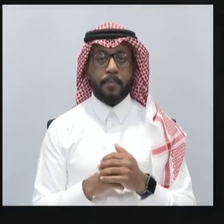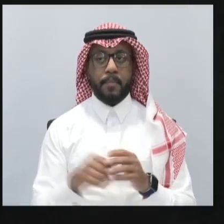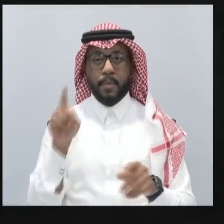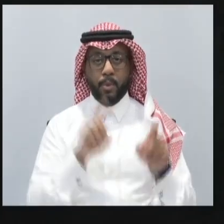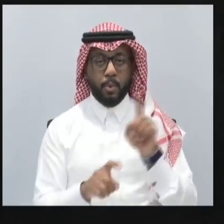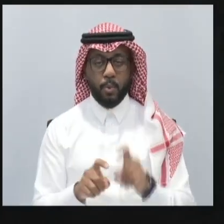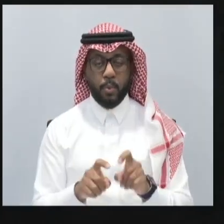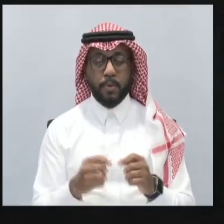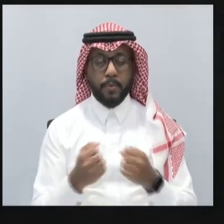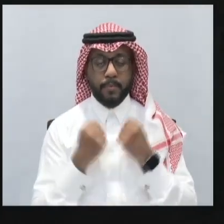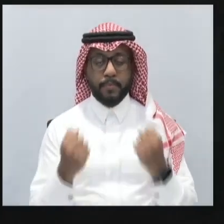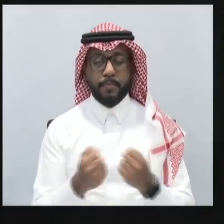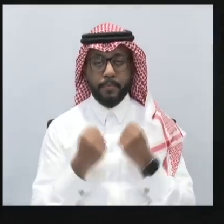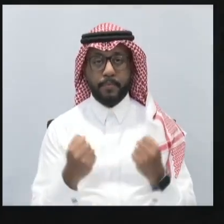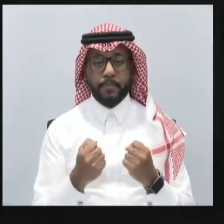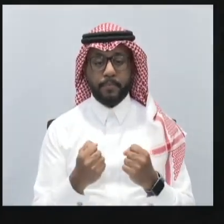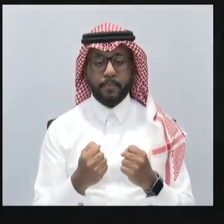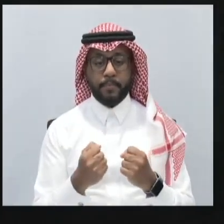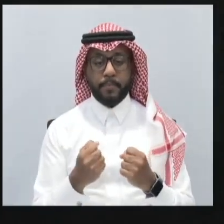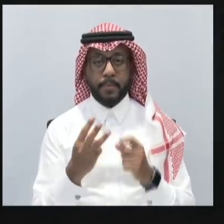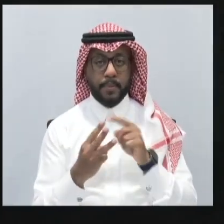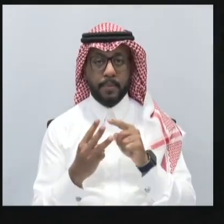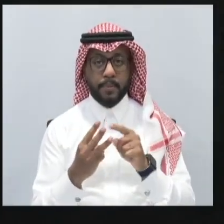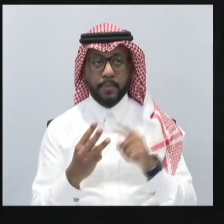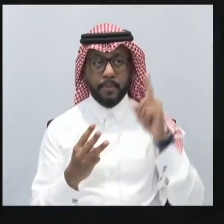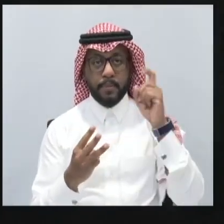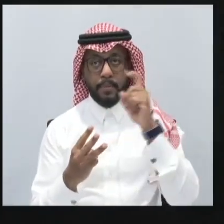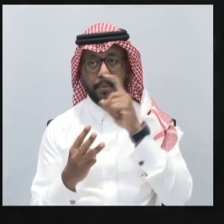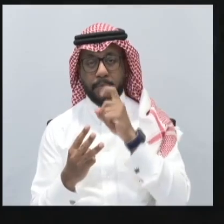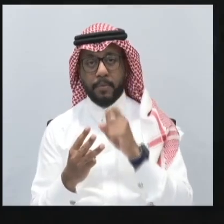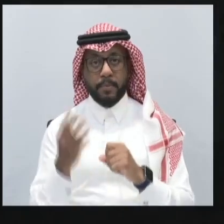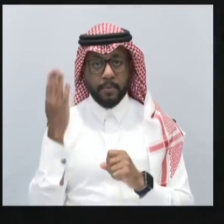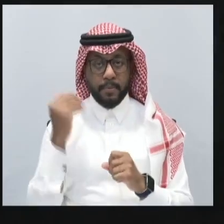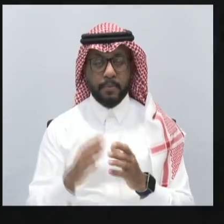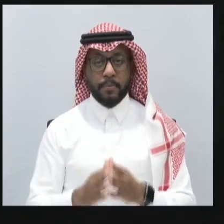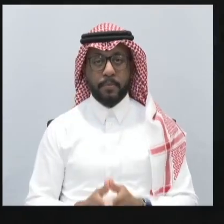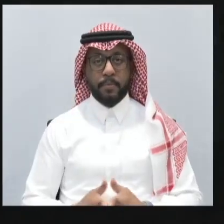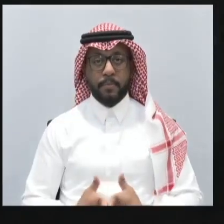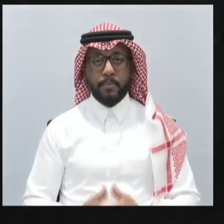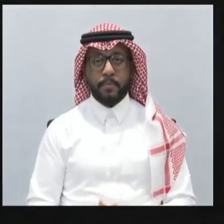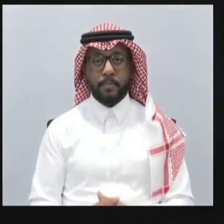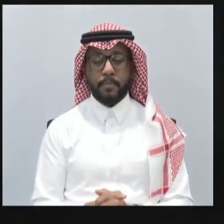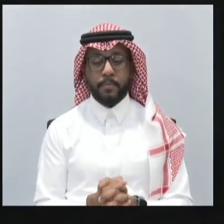النشاط مع ثلاثه حيوانات كنا ناخذ قبل شوي